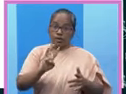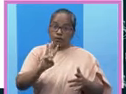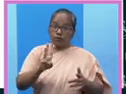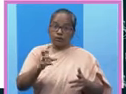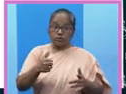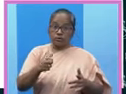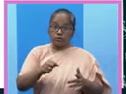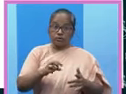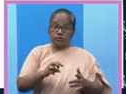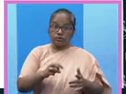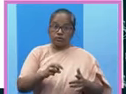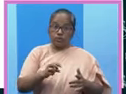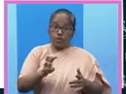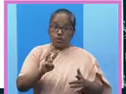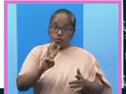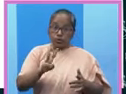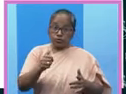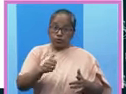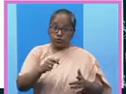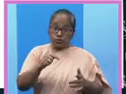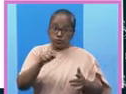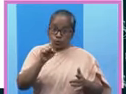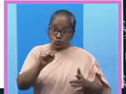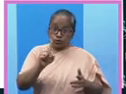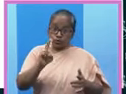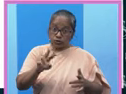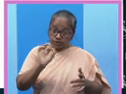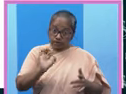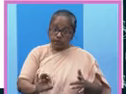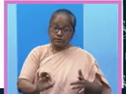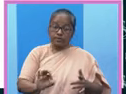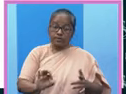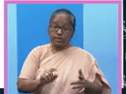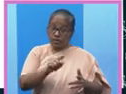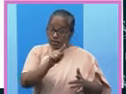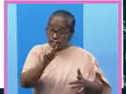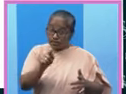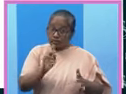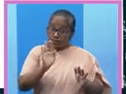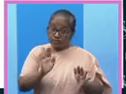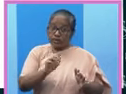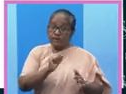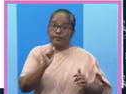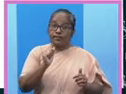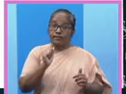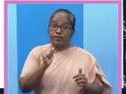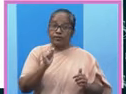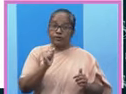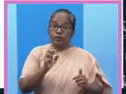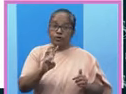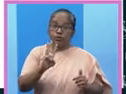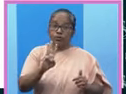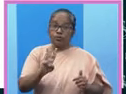தாங்கி இருந்துச்சுன்னா 2πr, 360ல் 120 மட்டுமே கொண்டிருக்கக்கூடிய இந்த வில்லி நீளம்